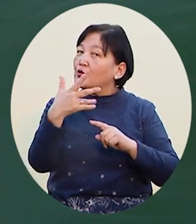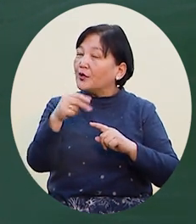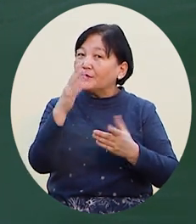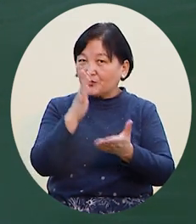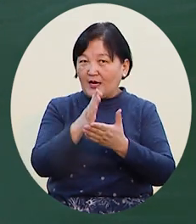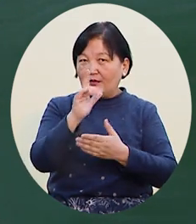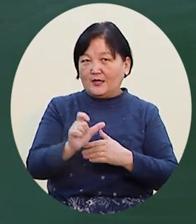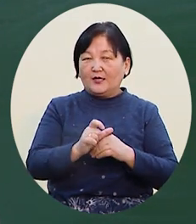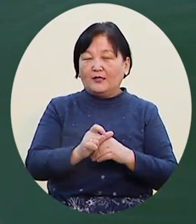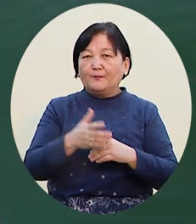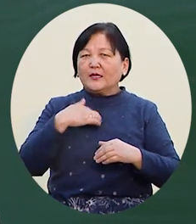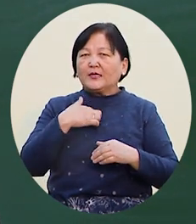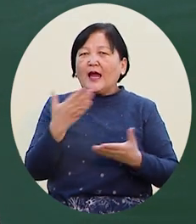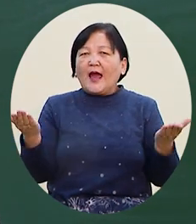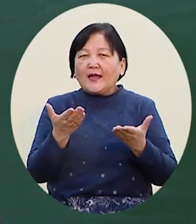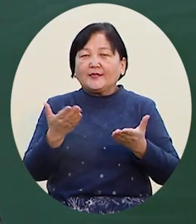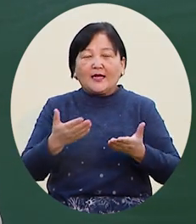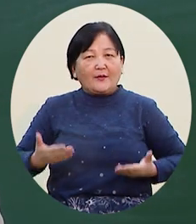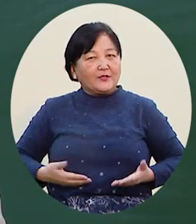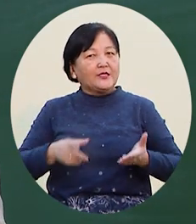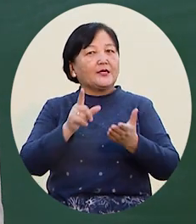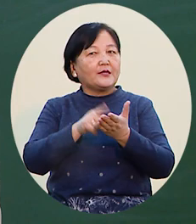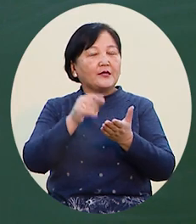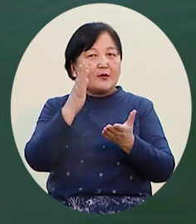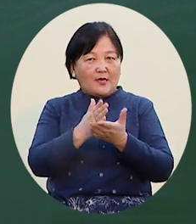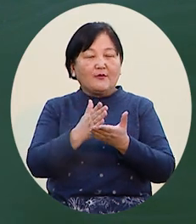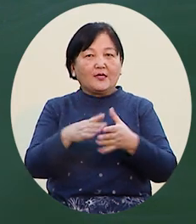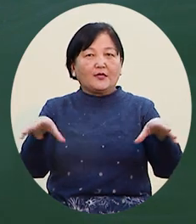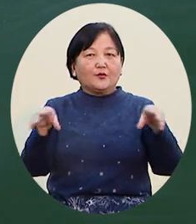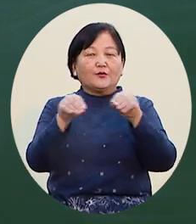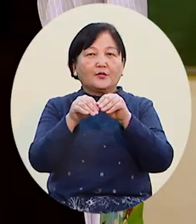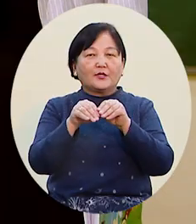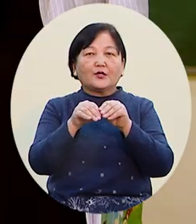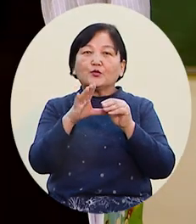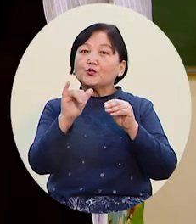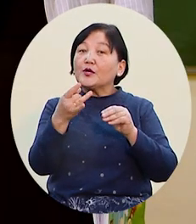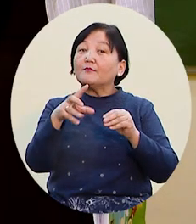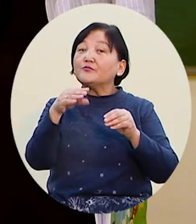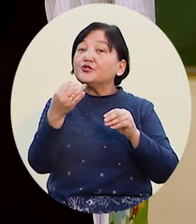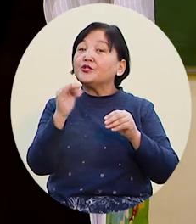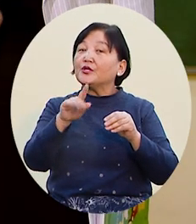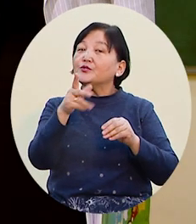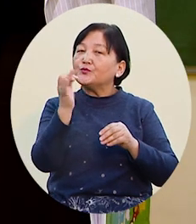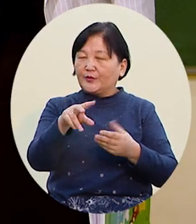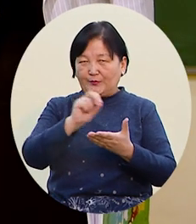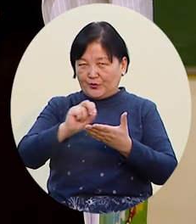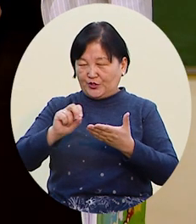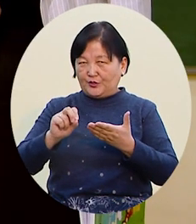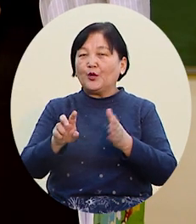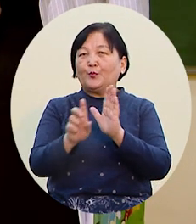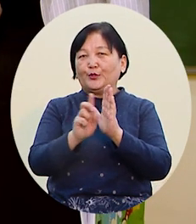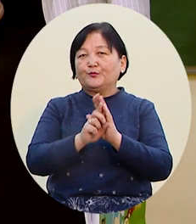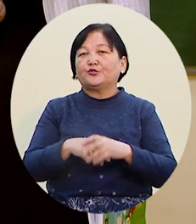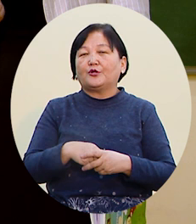хийгээд сургамжтай талыг нь бодож дүгнэлт хийвэл боломжтой. За энд болохоор зэрэг альваа хүн бол сурч мэдснээ